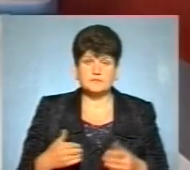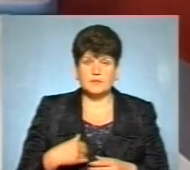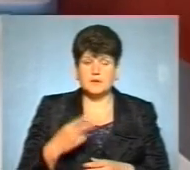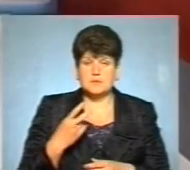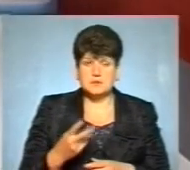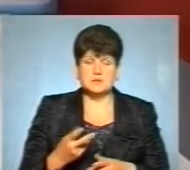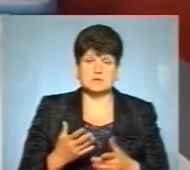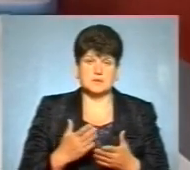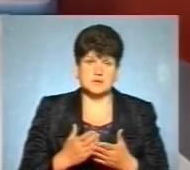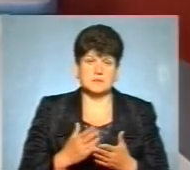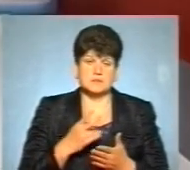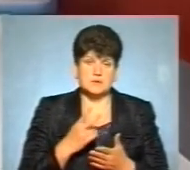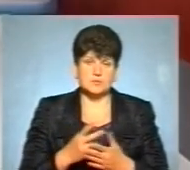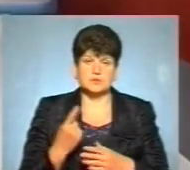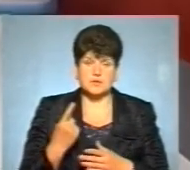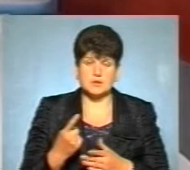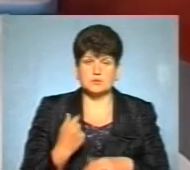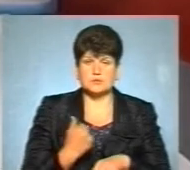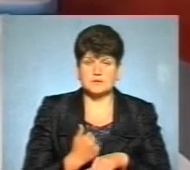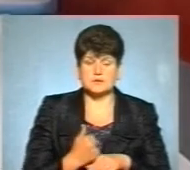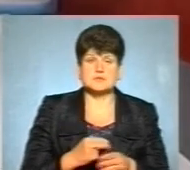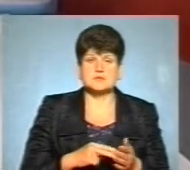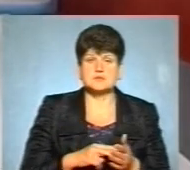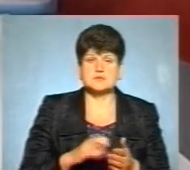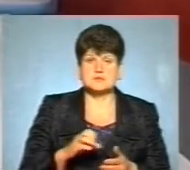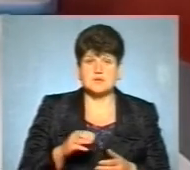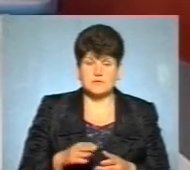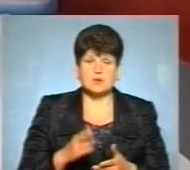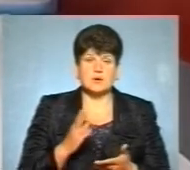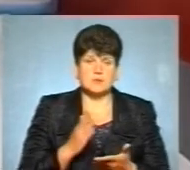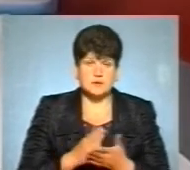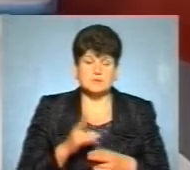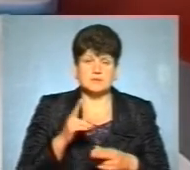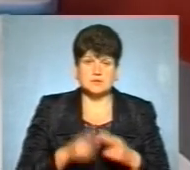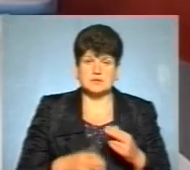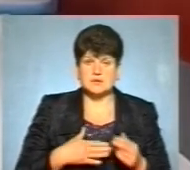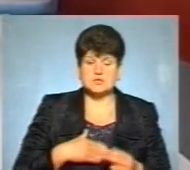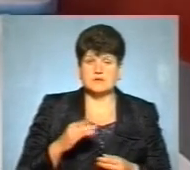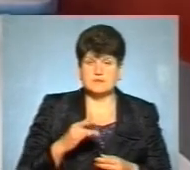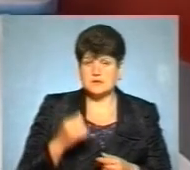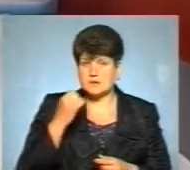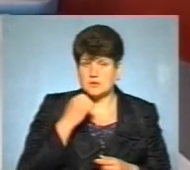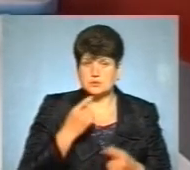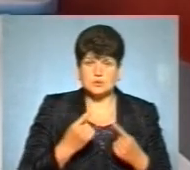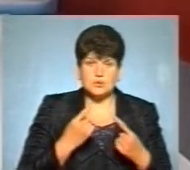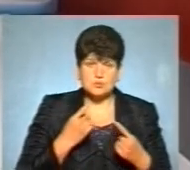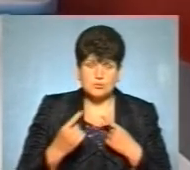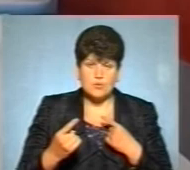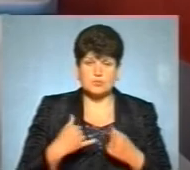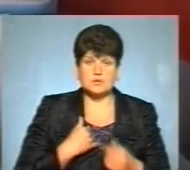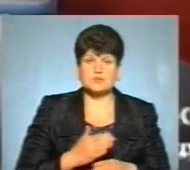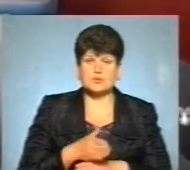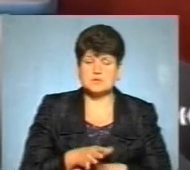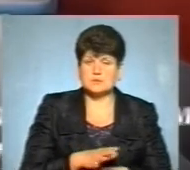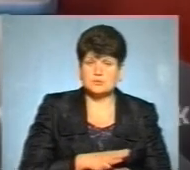бачення зробити це однією з основних ставок. А мусимо все-таки завершувати наш ефір. Я вам дуже дякую за розмову. Нагадую, що у нас в гостях